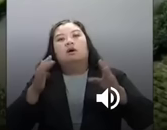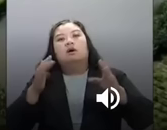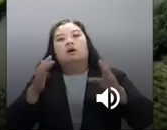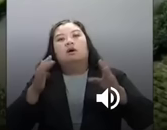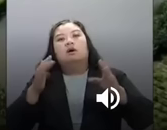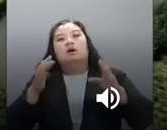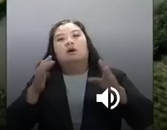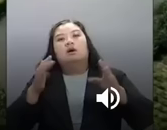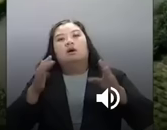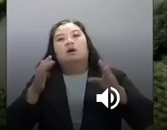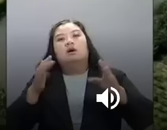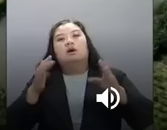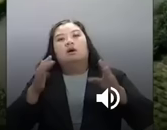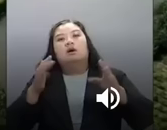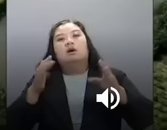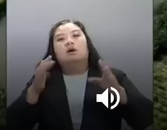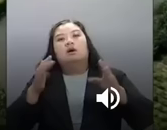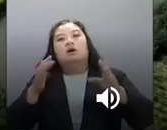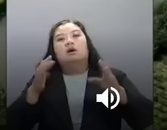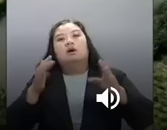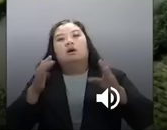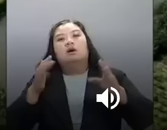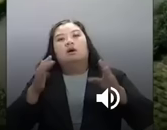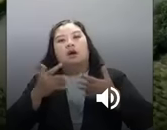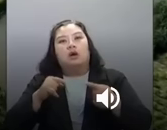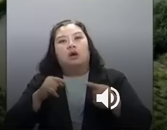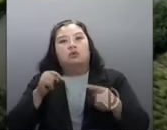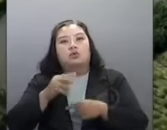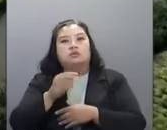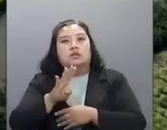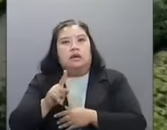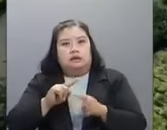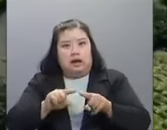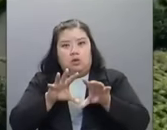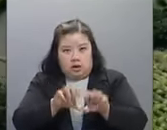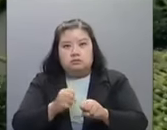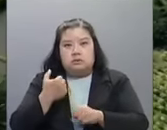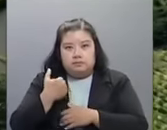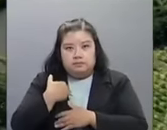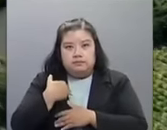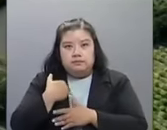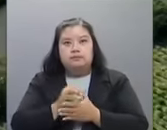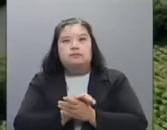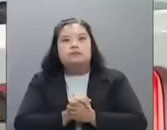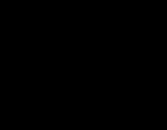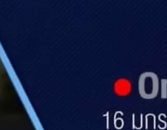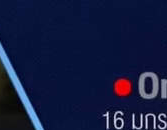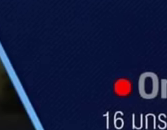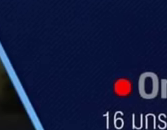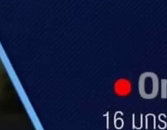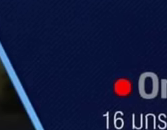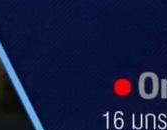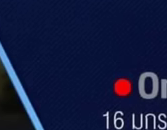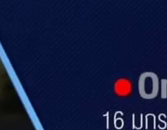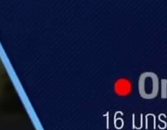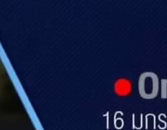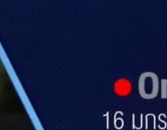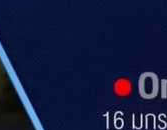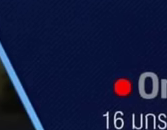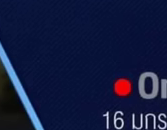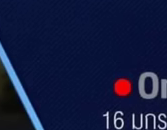บัลเลยเลยมาได้ละผูกวิสิทธิ์ผ่านนี่โอ้ได้โดนดูดีนี่หรอ PS รายงาน บาตาปาพลาทเอาไว้ได้ต